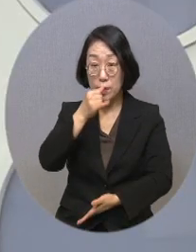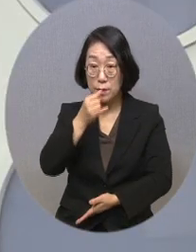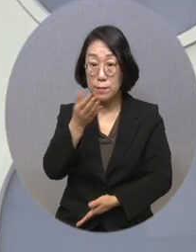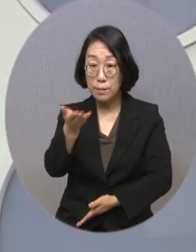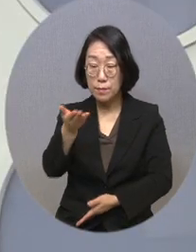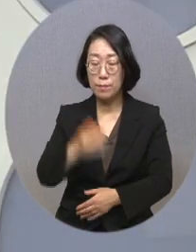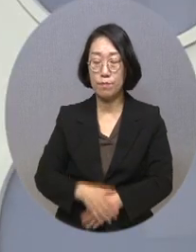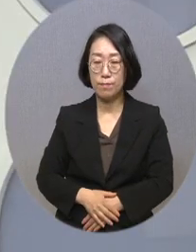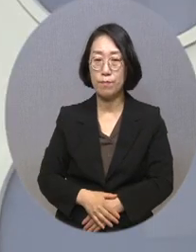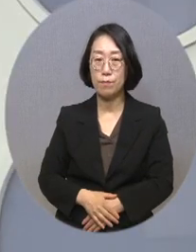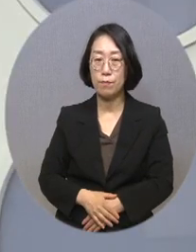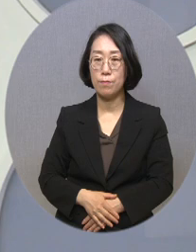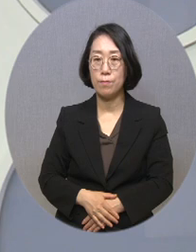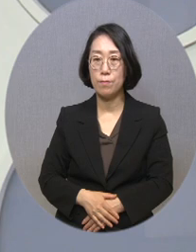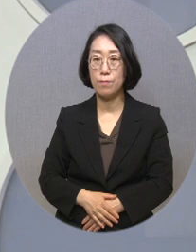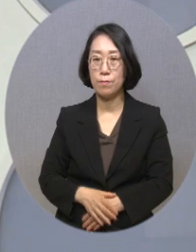지금